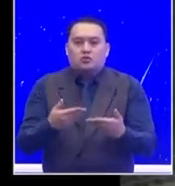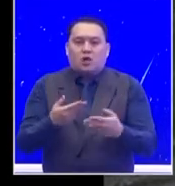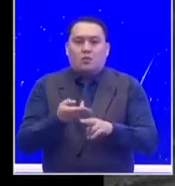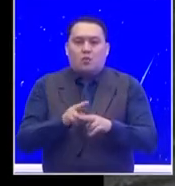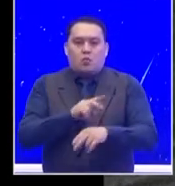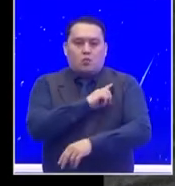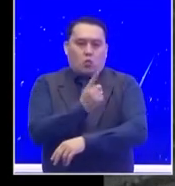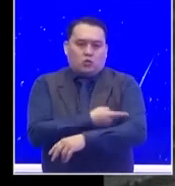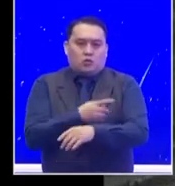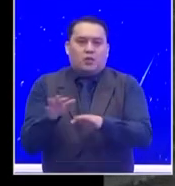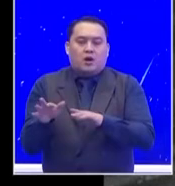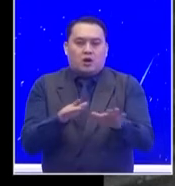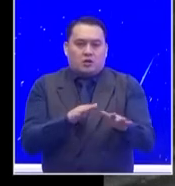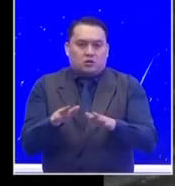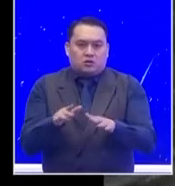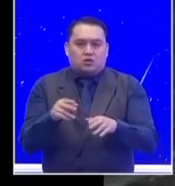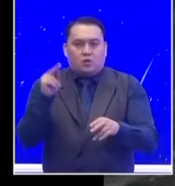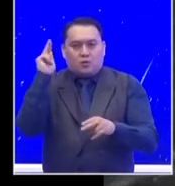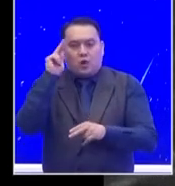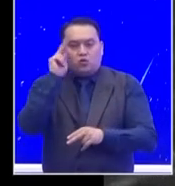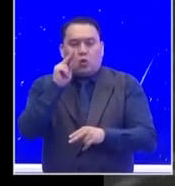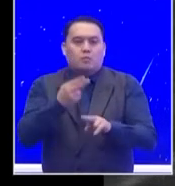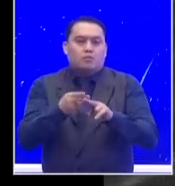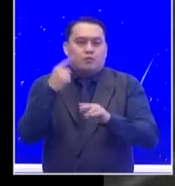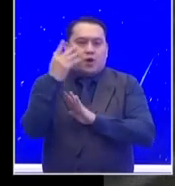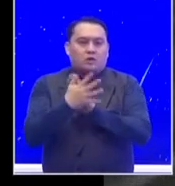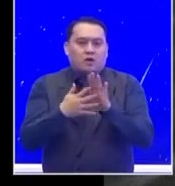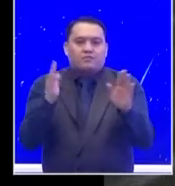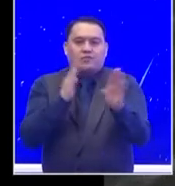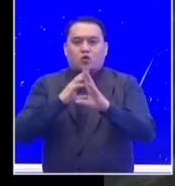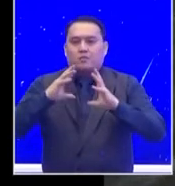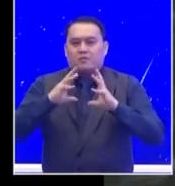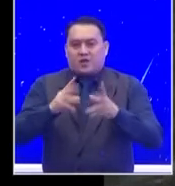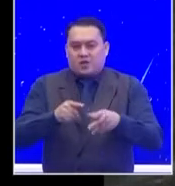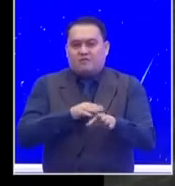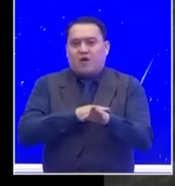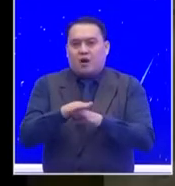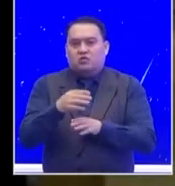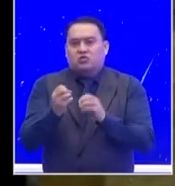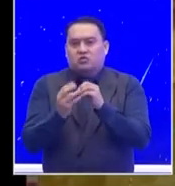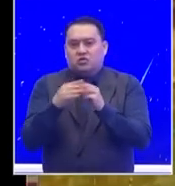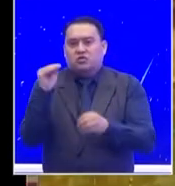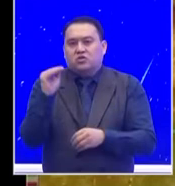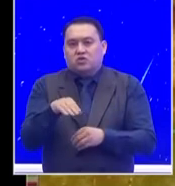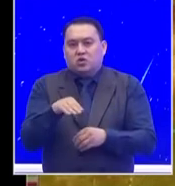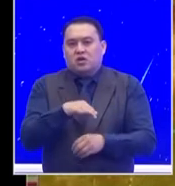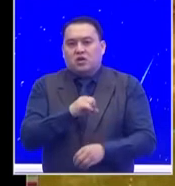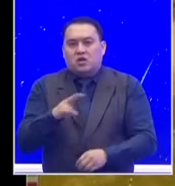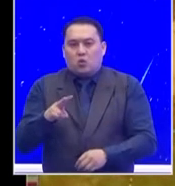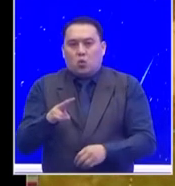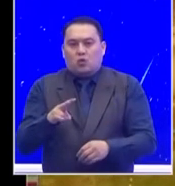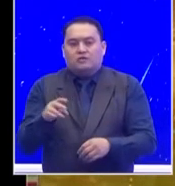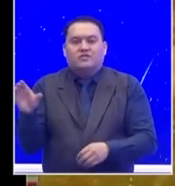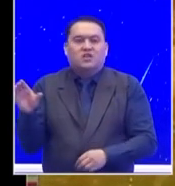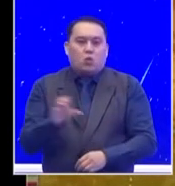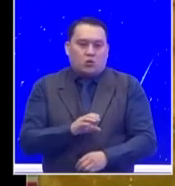самых мощных процессоров для изучения погоды и климата в мире. Они могут выполнять 14 тысяч триллионов вычислений